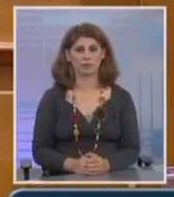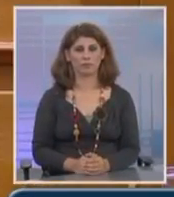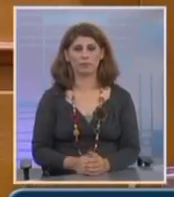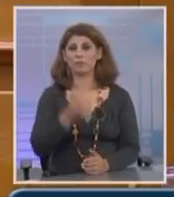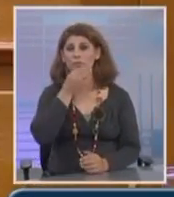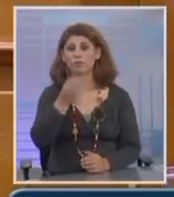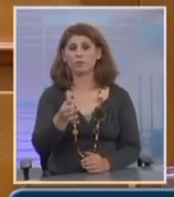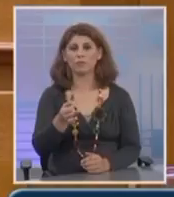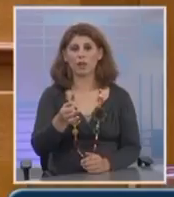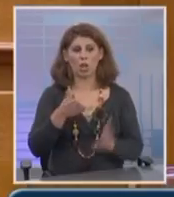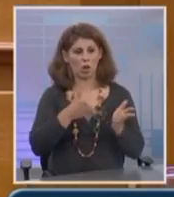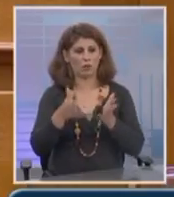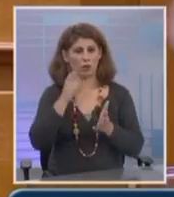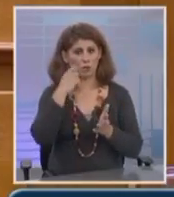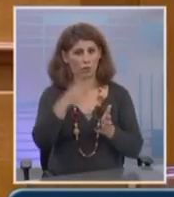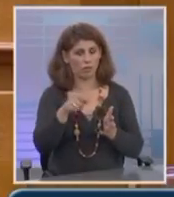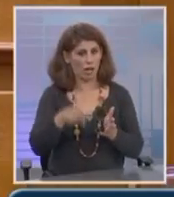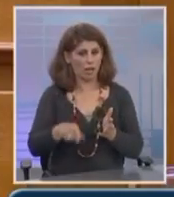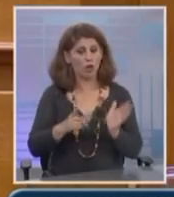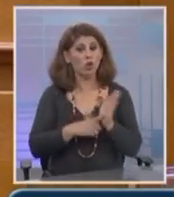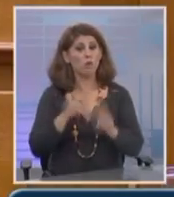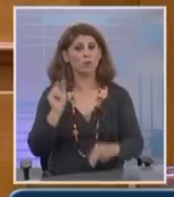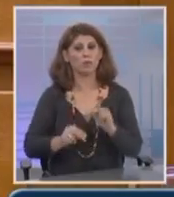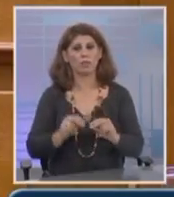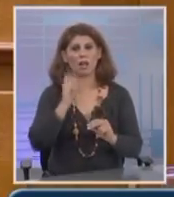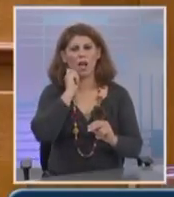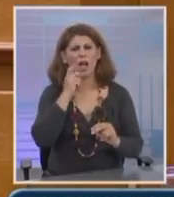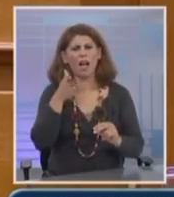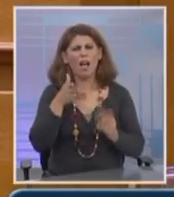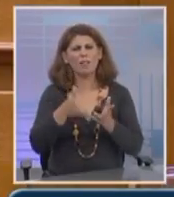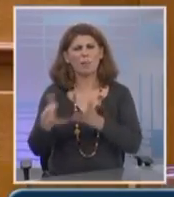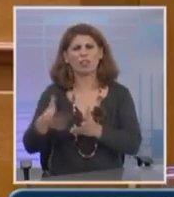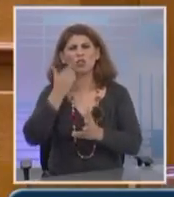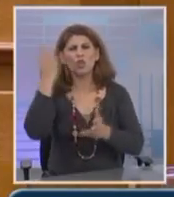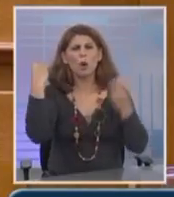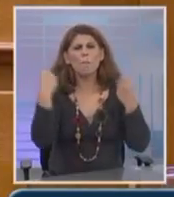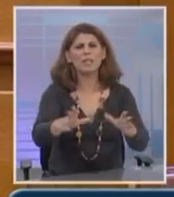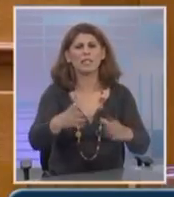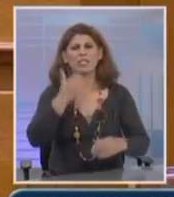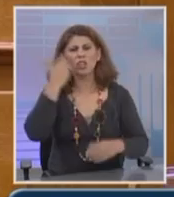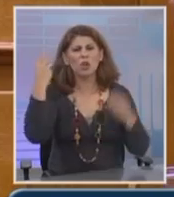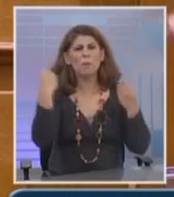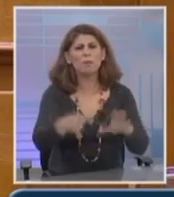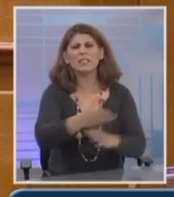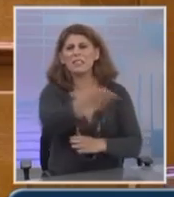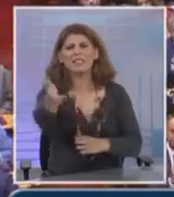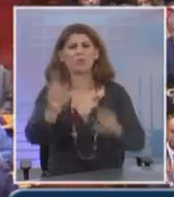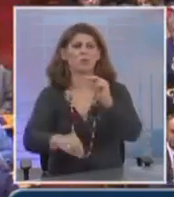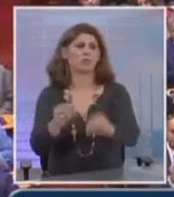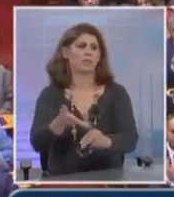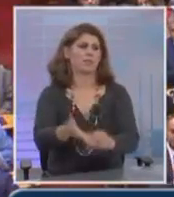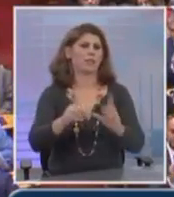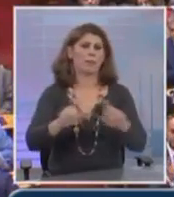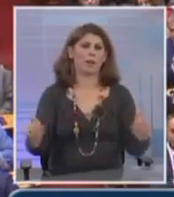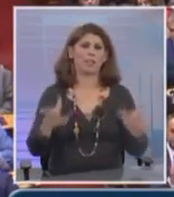Μιλήσατε για αυταπάτη. Εδώ νομοθετείτε την αυταπάτη, κυρίες και κύριοι συνάδελφοι. Ντροπή σας. Ντροπή σας και ντροπή σε εσάς που τα ψηφίζετε αυτά.